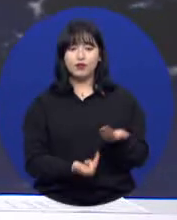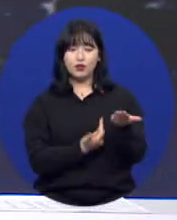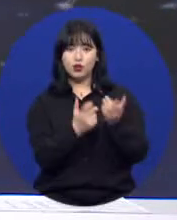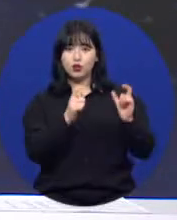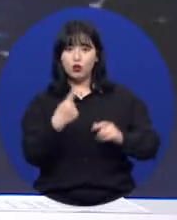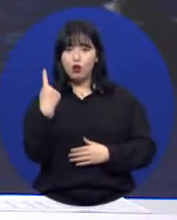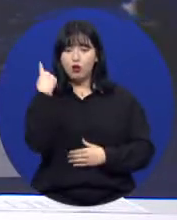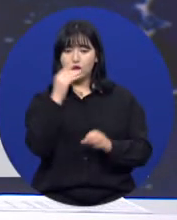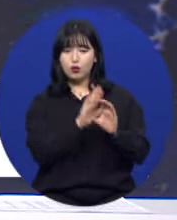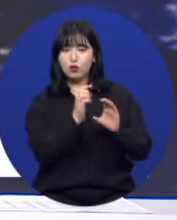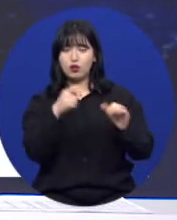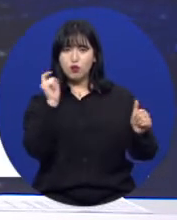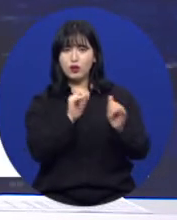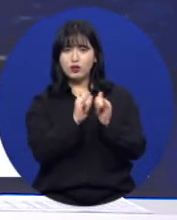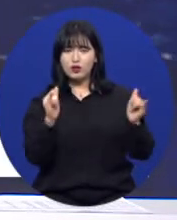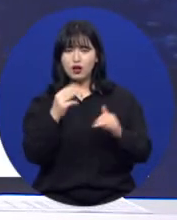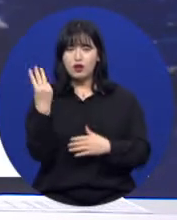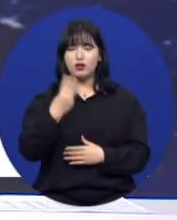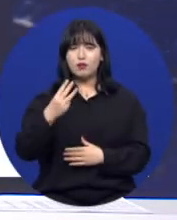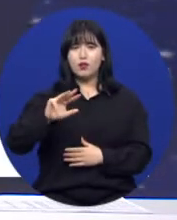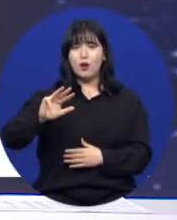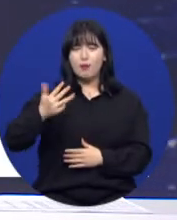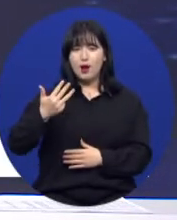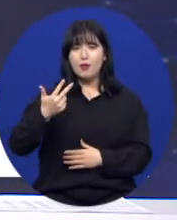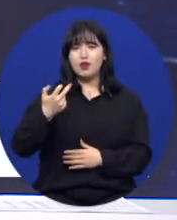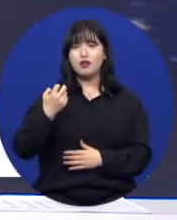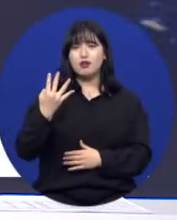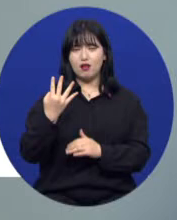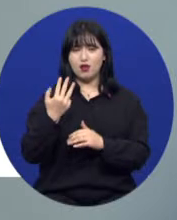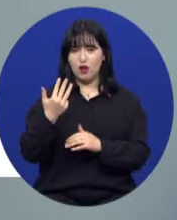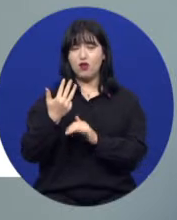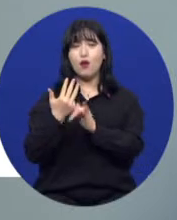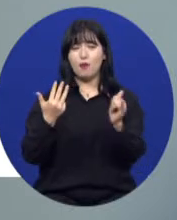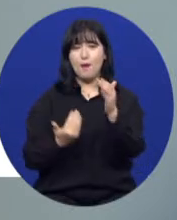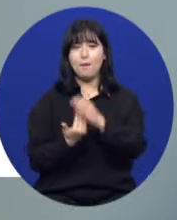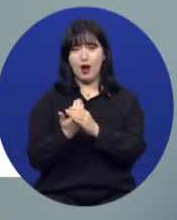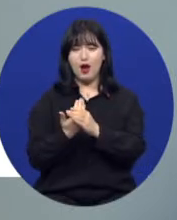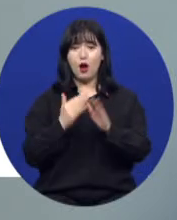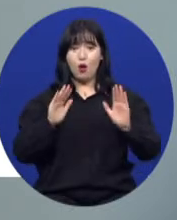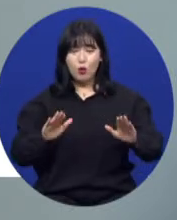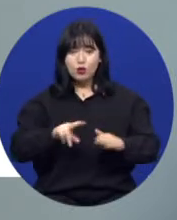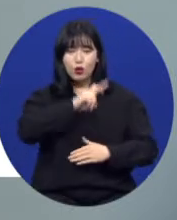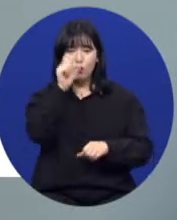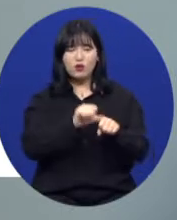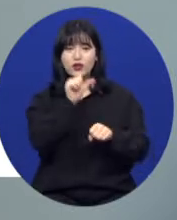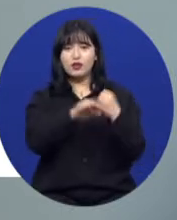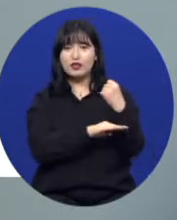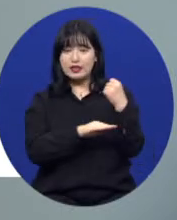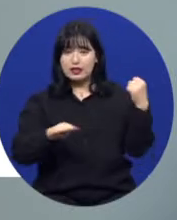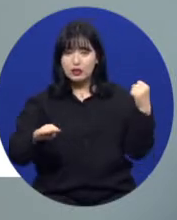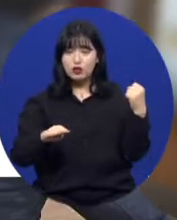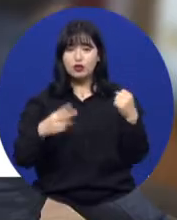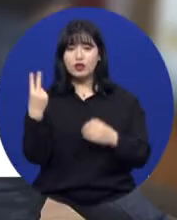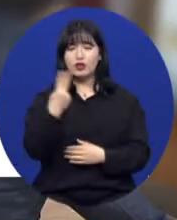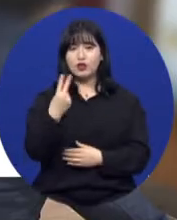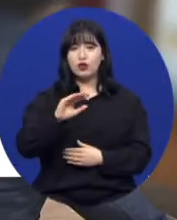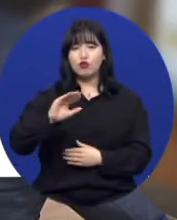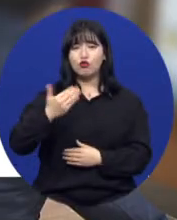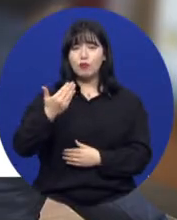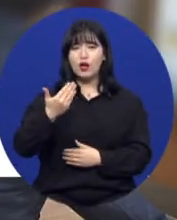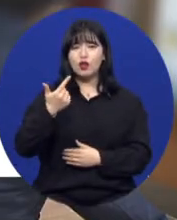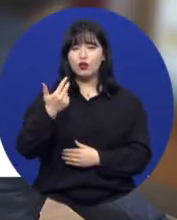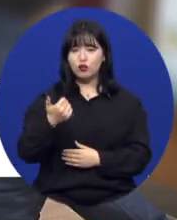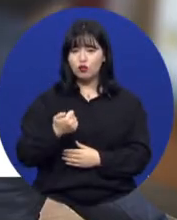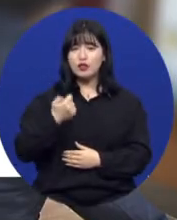제주에서는 어제의 크론 알고 각진 자 3800 일은 8명이 발생했고 오늘도 오후 5시까지 2900